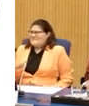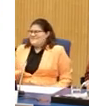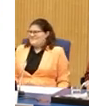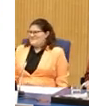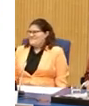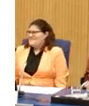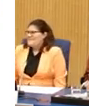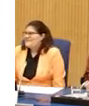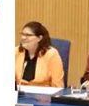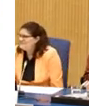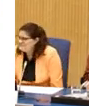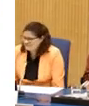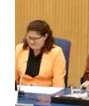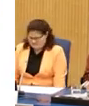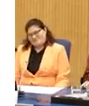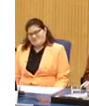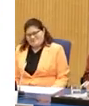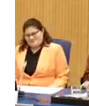Ja, vielen Dank, Frau Reschke.